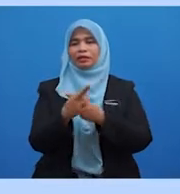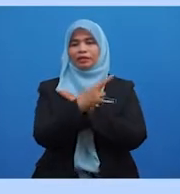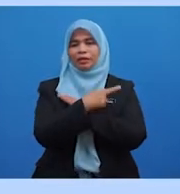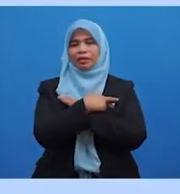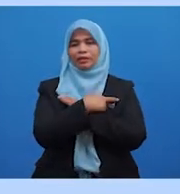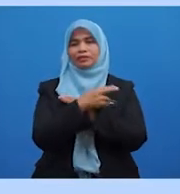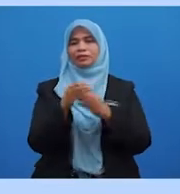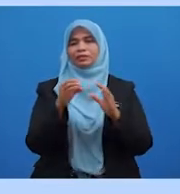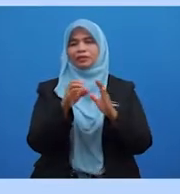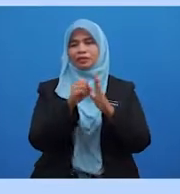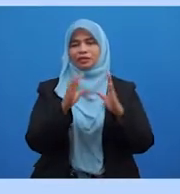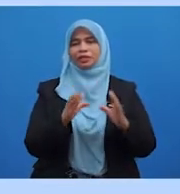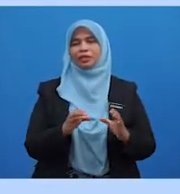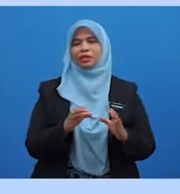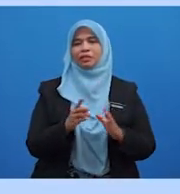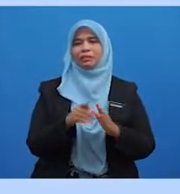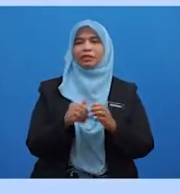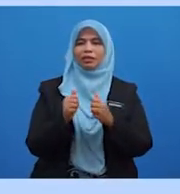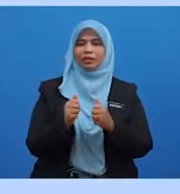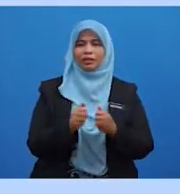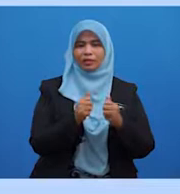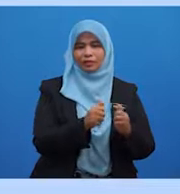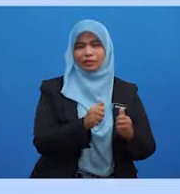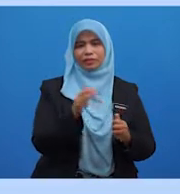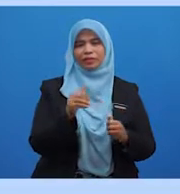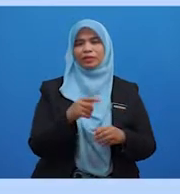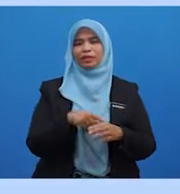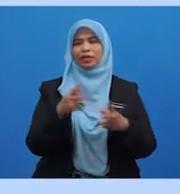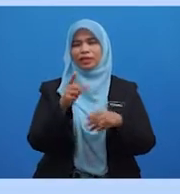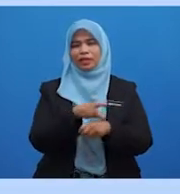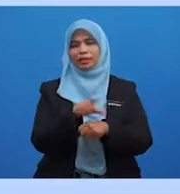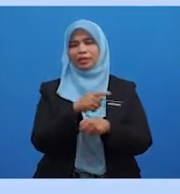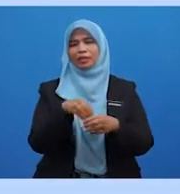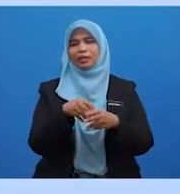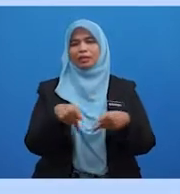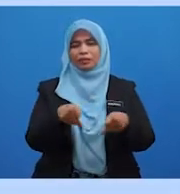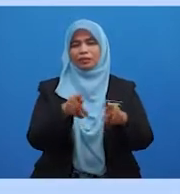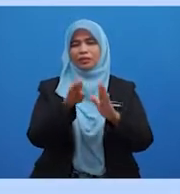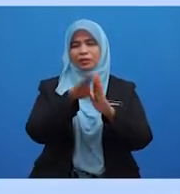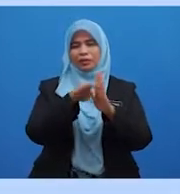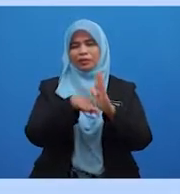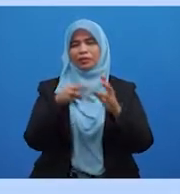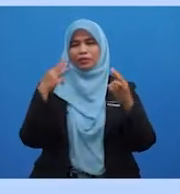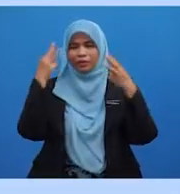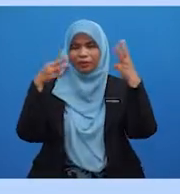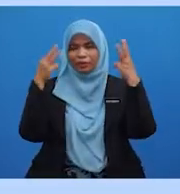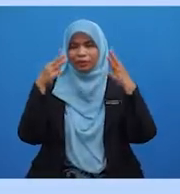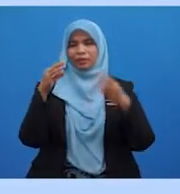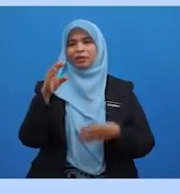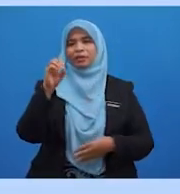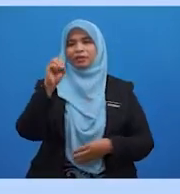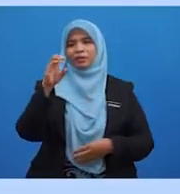istirahat secara progresif atau secara beransur-ansur yang dipraktikkan dalam proses mengurangkan kebimbangan